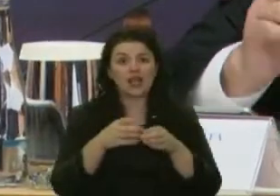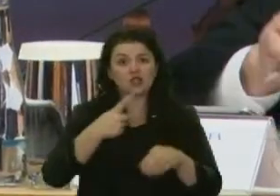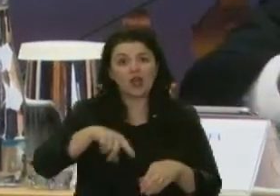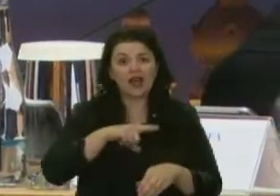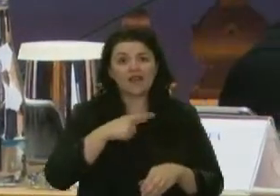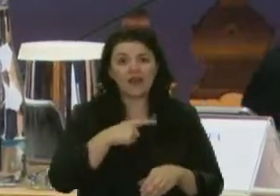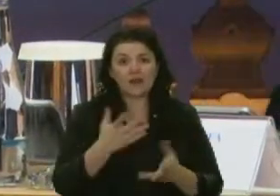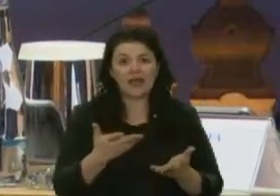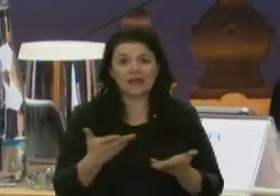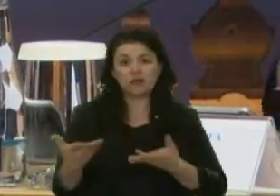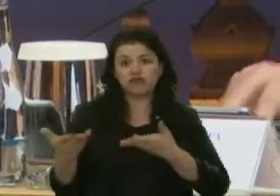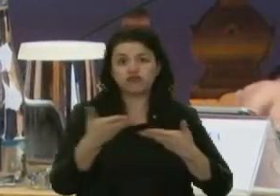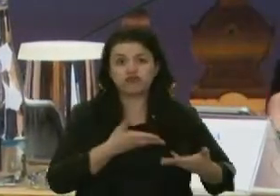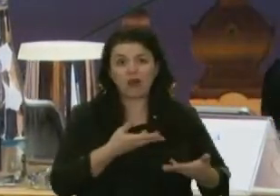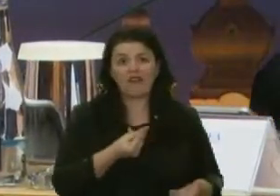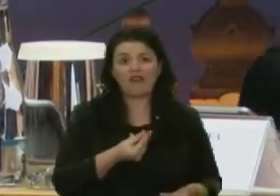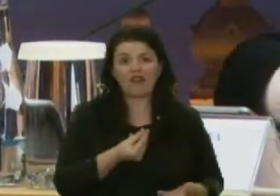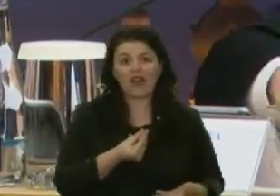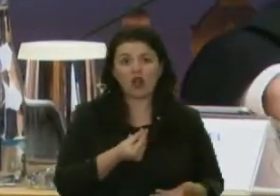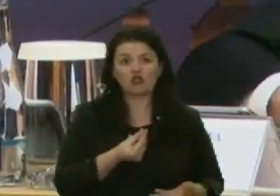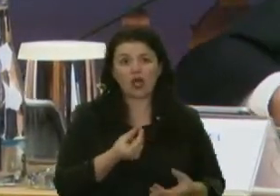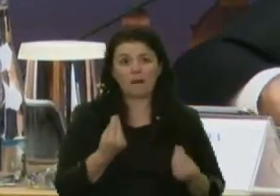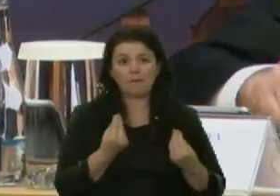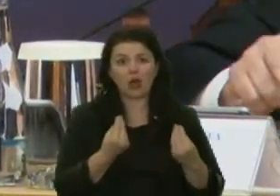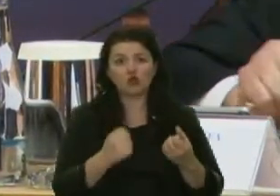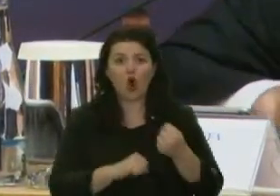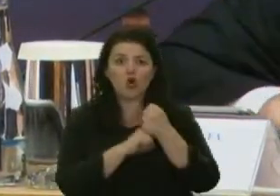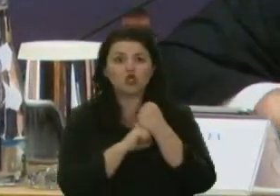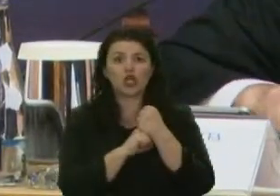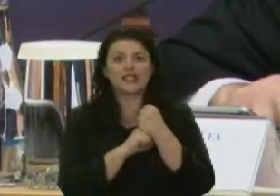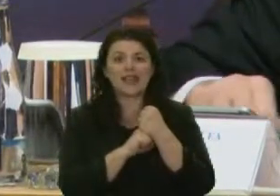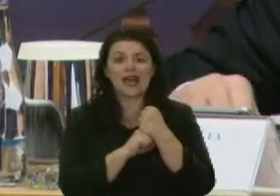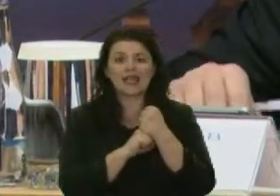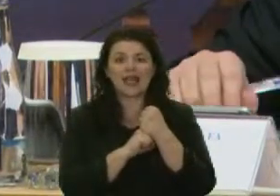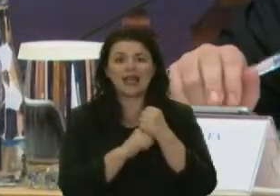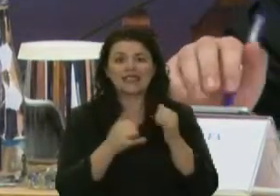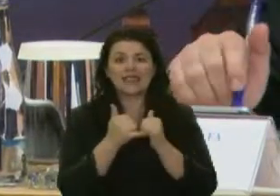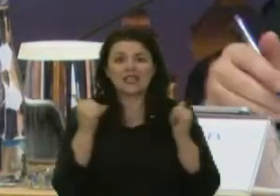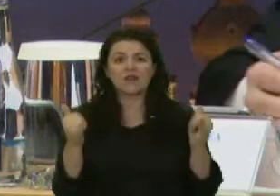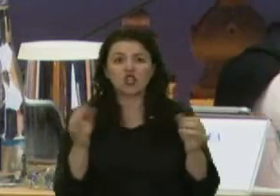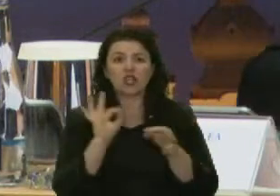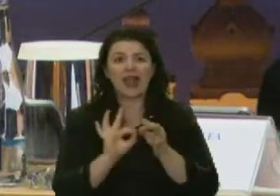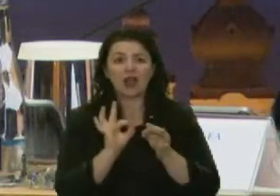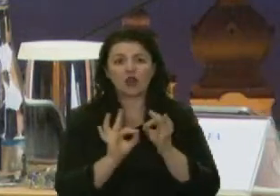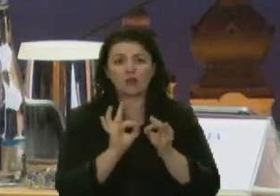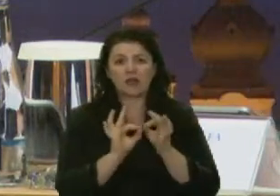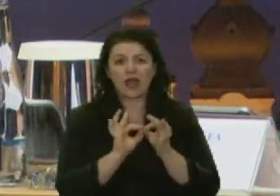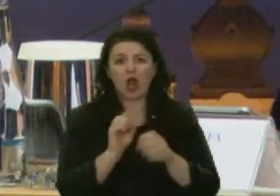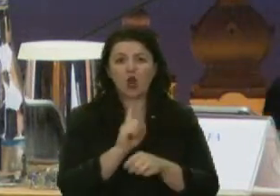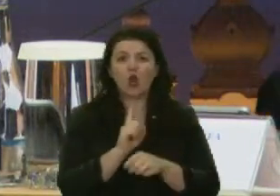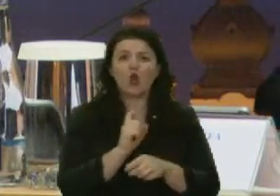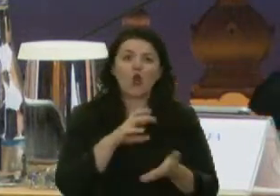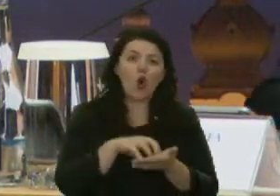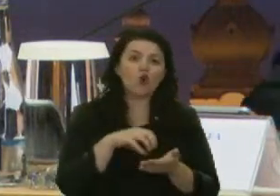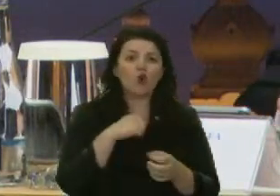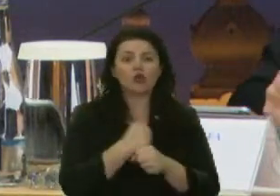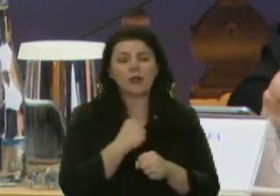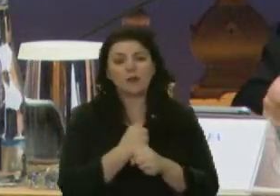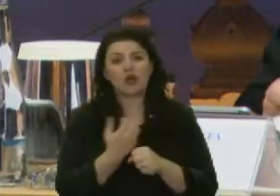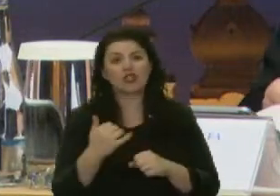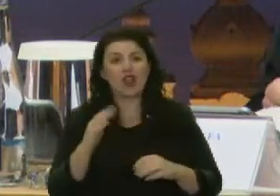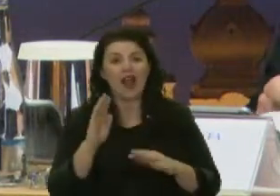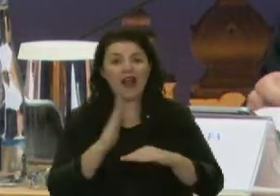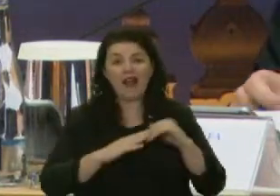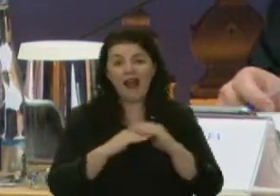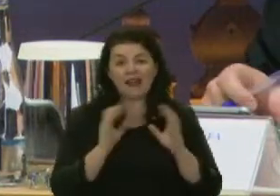de a aduce resurse financiare pentru consolidarea dezvoltării economice a locurilor de muncă și a calității vieții